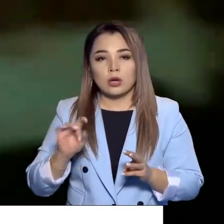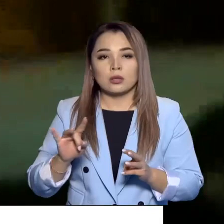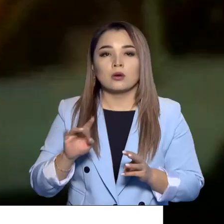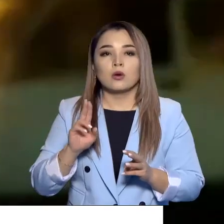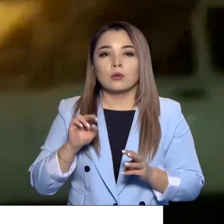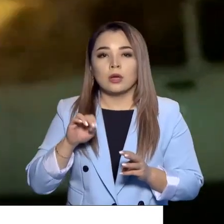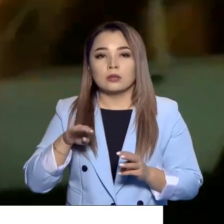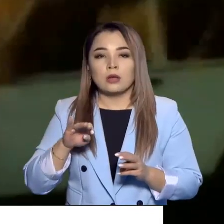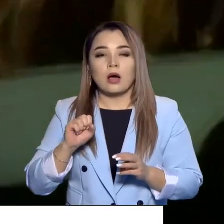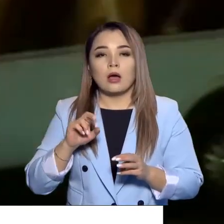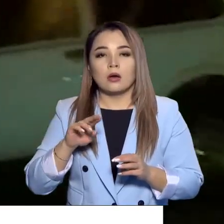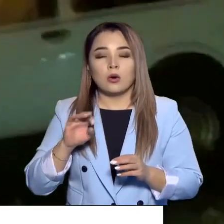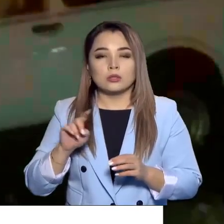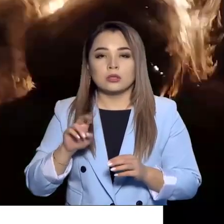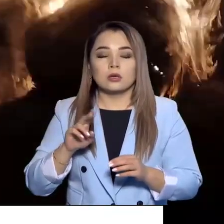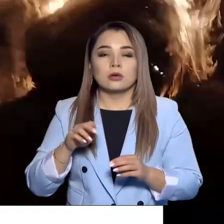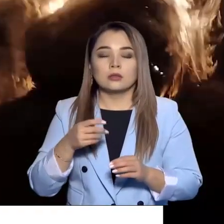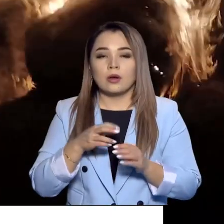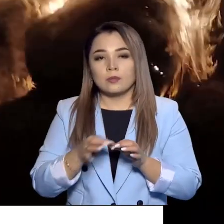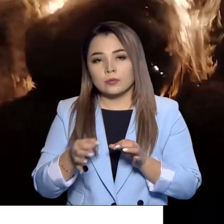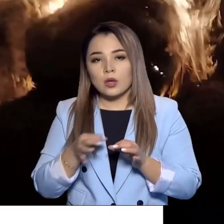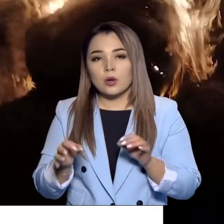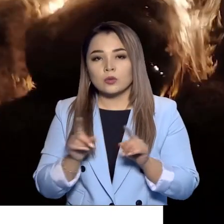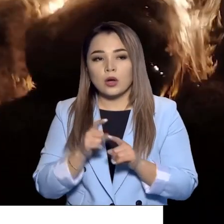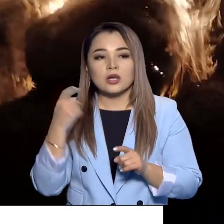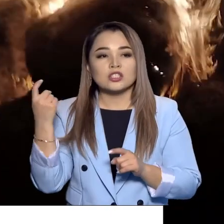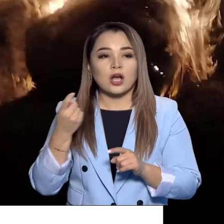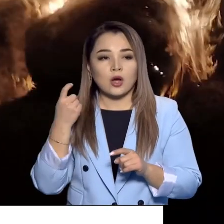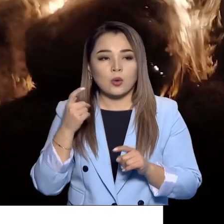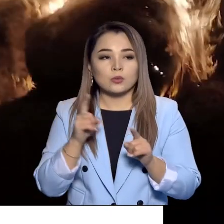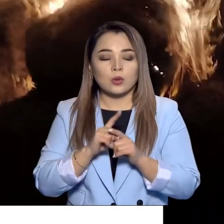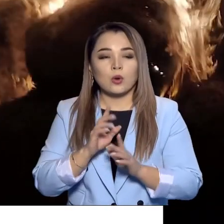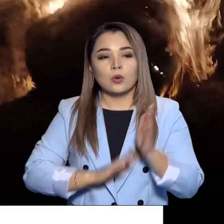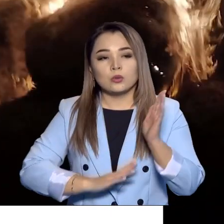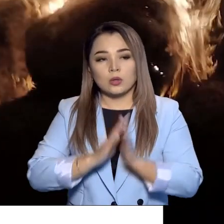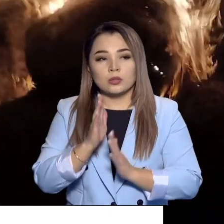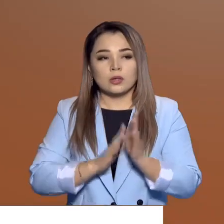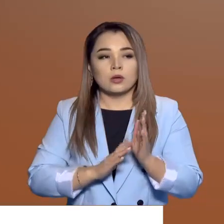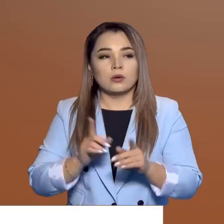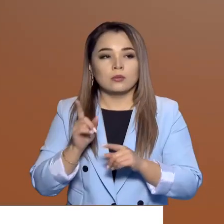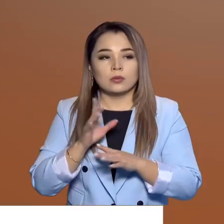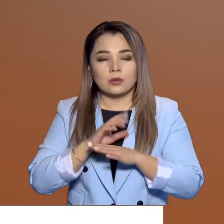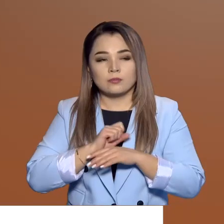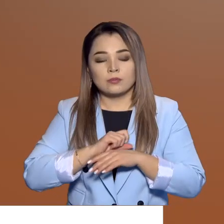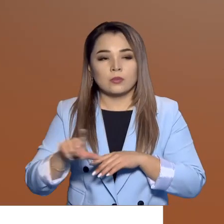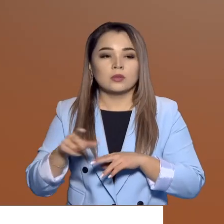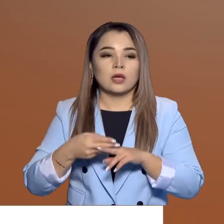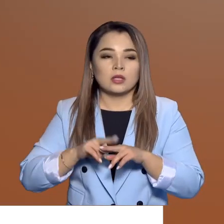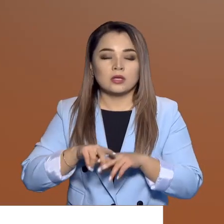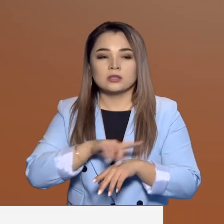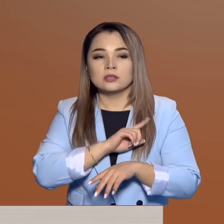Жарма, Аягөз, Бесқарағай және Күршім аудандарындағы шаруаларда шөбі күтіп қалмай жанып кеткен.